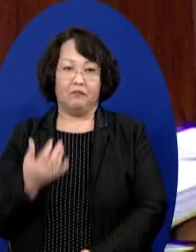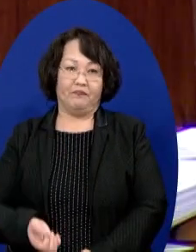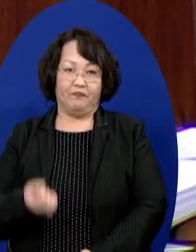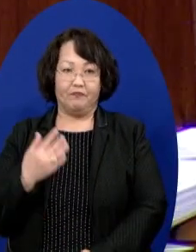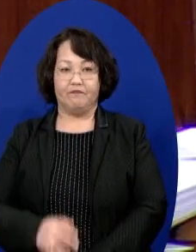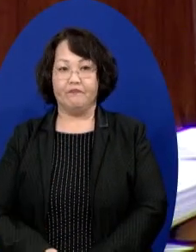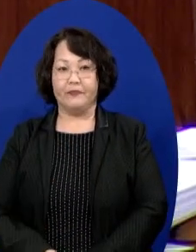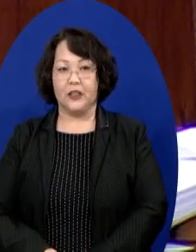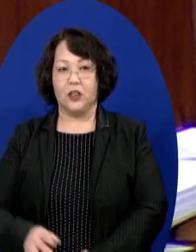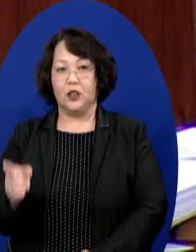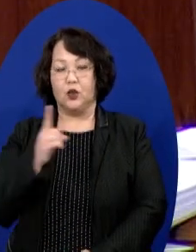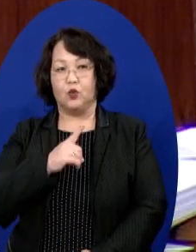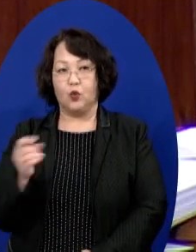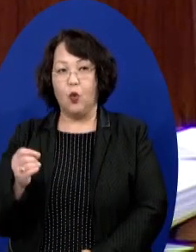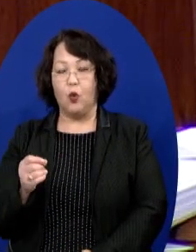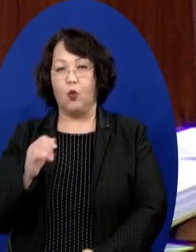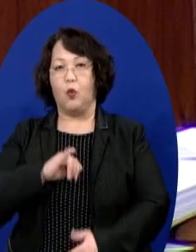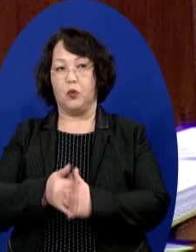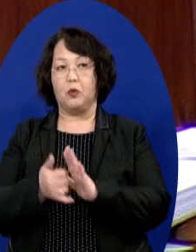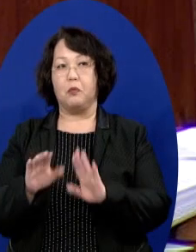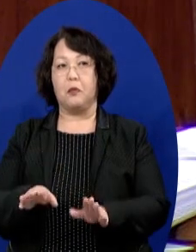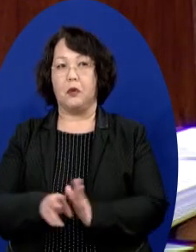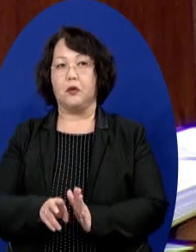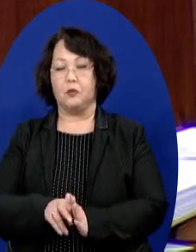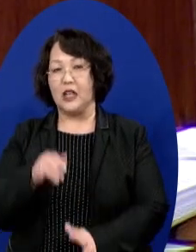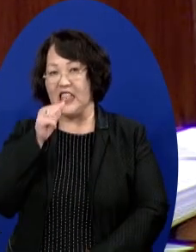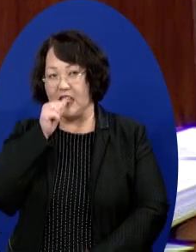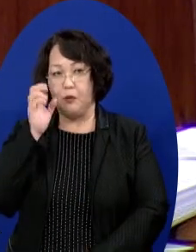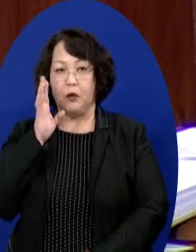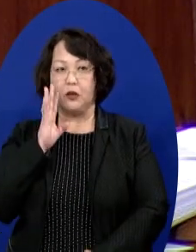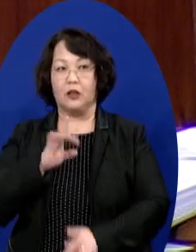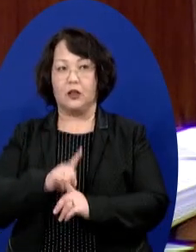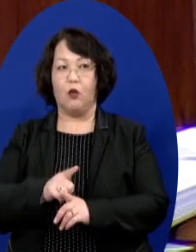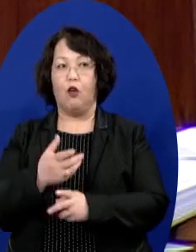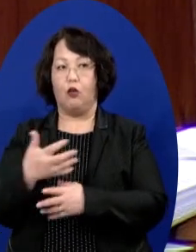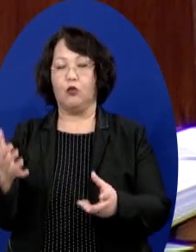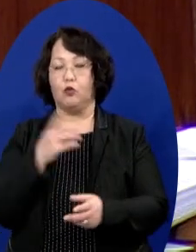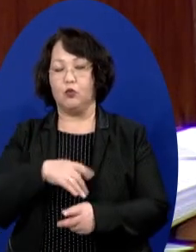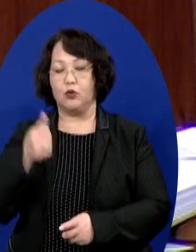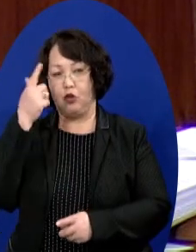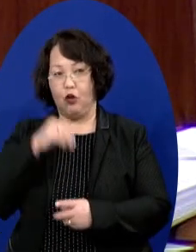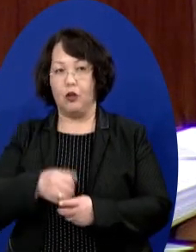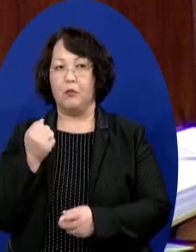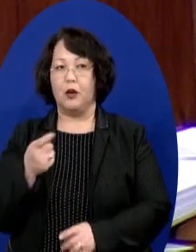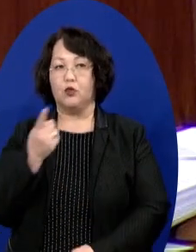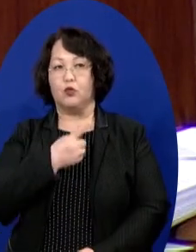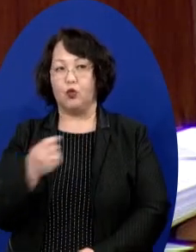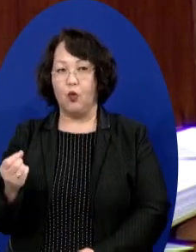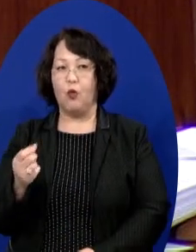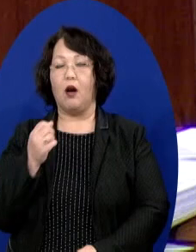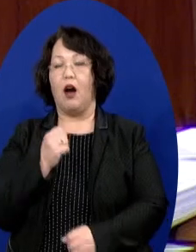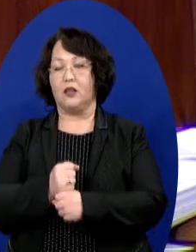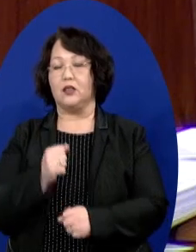байх. 100 гэдэг нь бол бас энэ байж болох юм да энэ хэмэлтийн бодлогын үед бол за олон түмэнч ойлгох бах. 100 ажилтан албан хаагч үтрдэж шүү